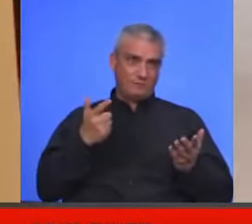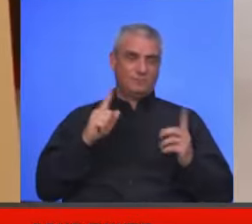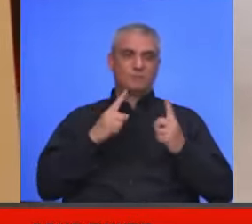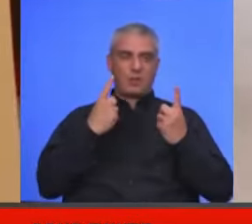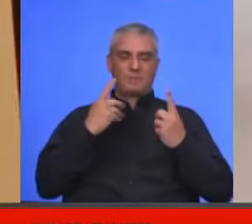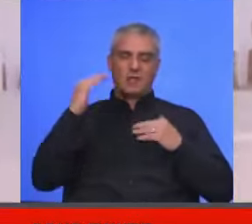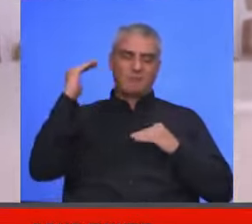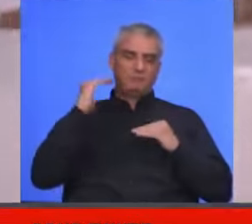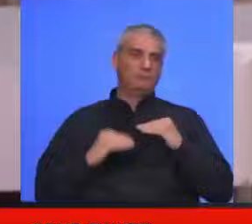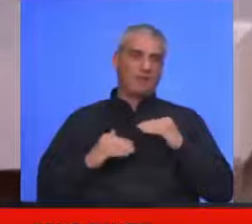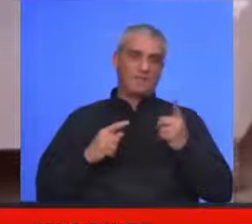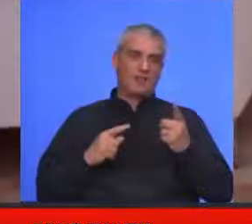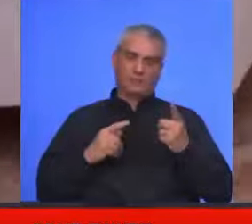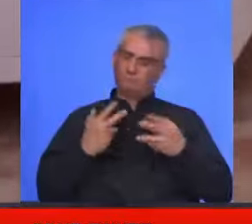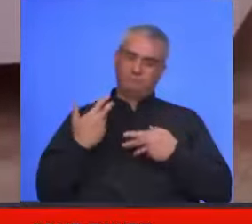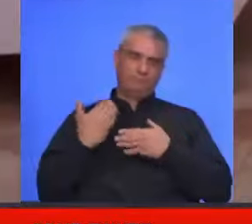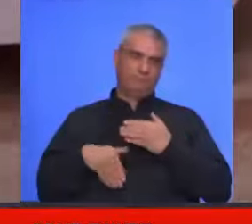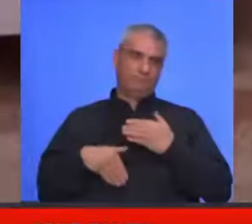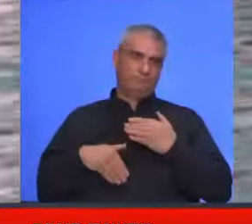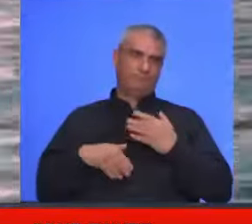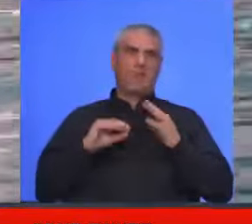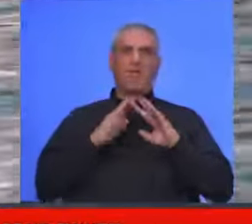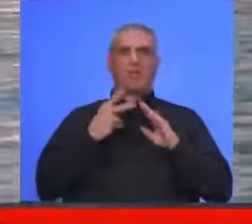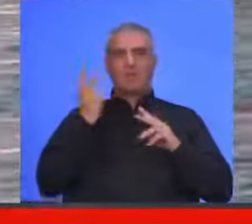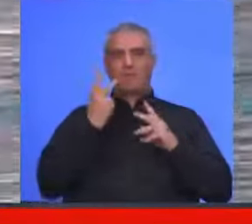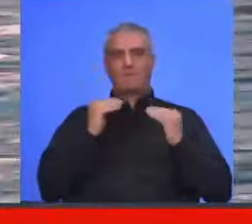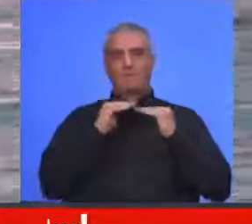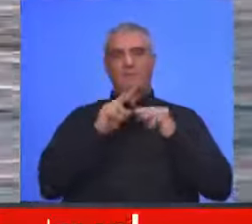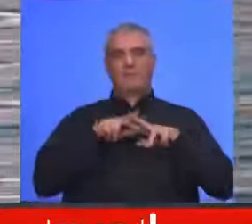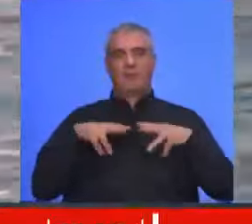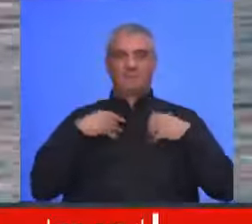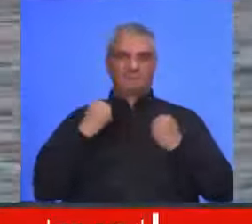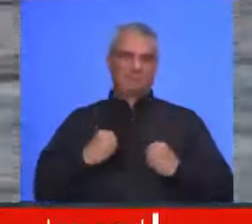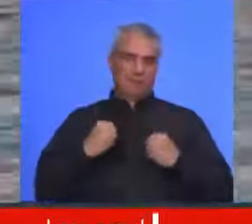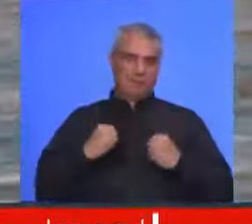השפל כך מעריכים מאחורינו, הכל כמובן בהתאם למצב הביטחוני.